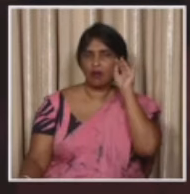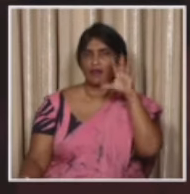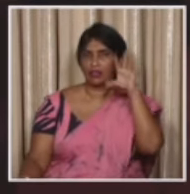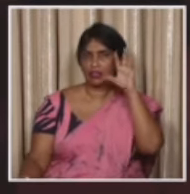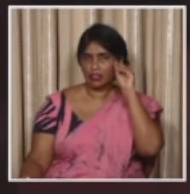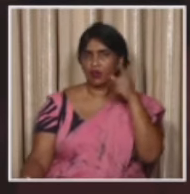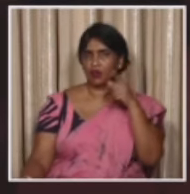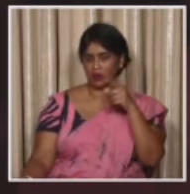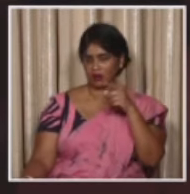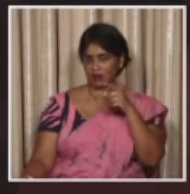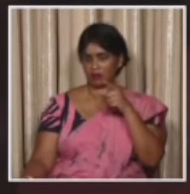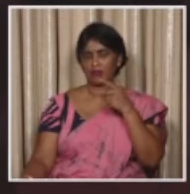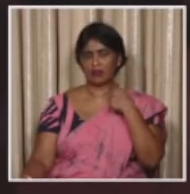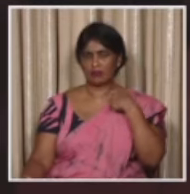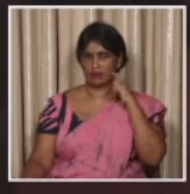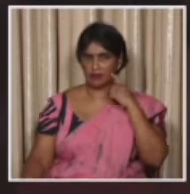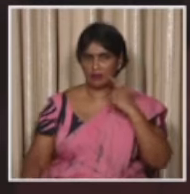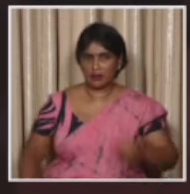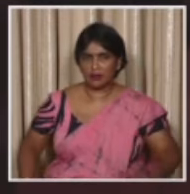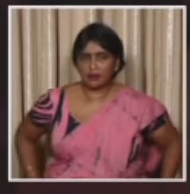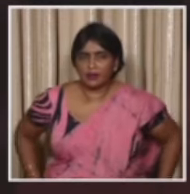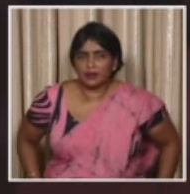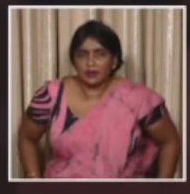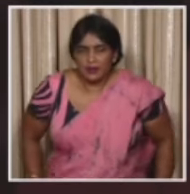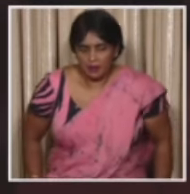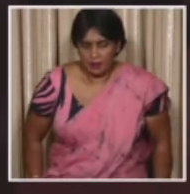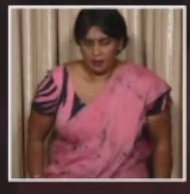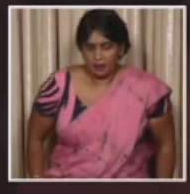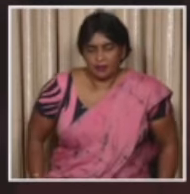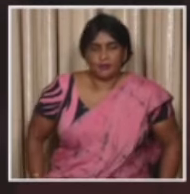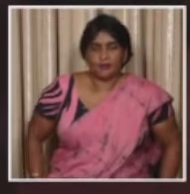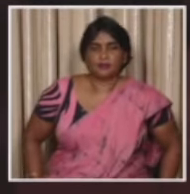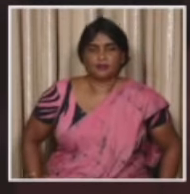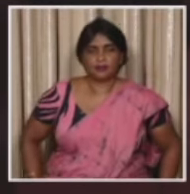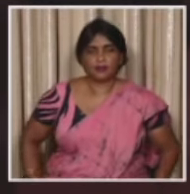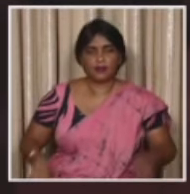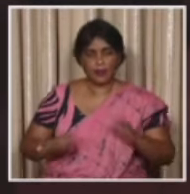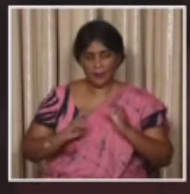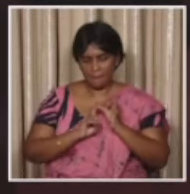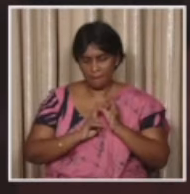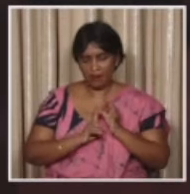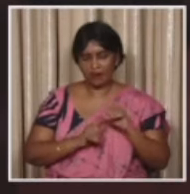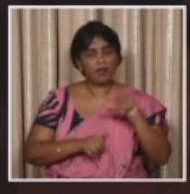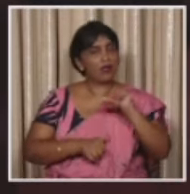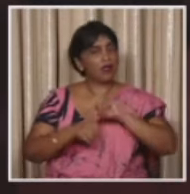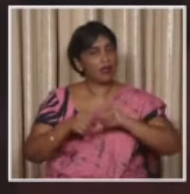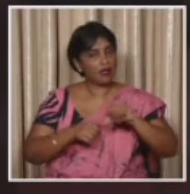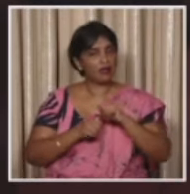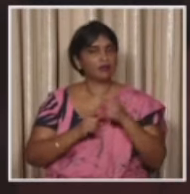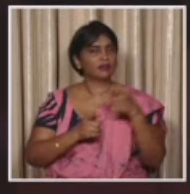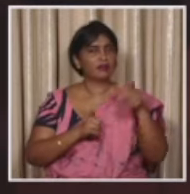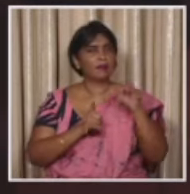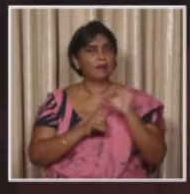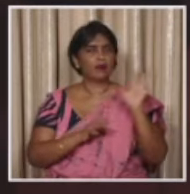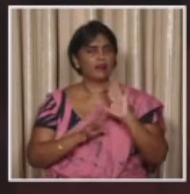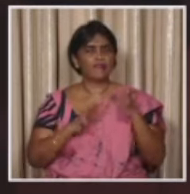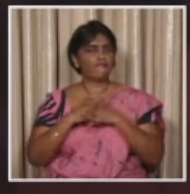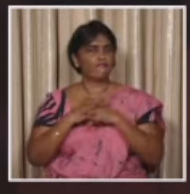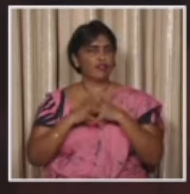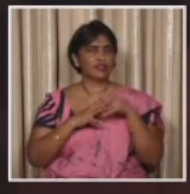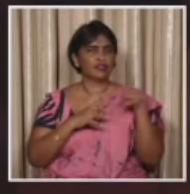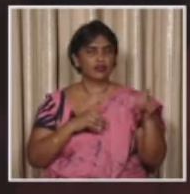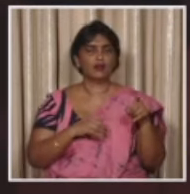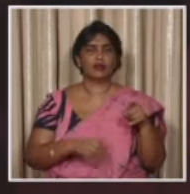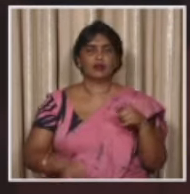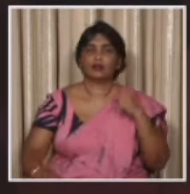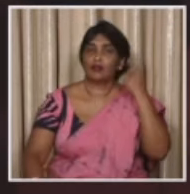කියලා මට තේරෙන්නේ නැහැ. අපි මේ වෙස්කෝස් පව කියලා කියන්නේ පෞද්ගලික ආයතනයක් දුවන කම්පනියක් නෙවෙයි. වෙස්කෝස් ආයතනය